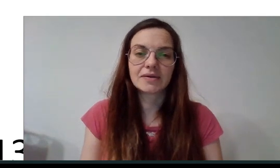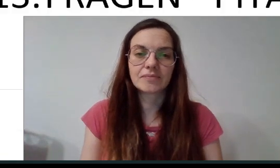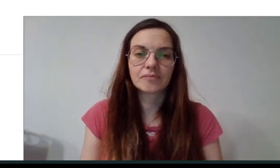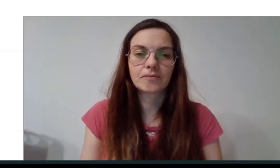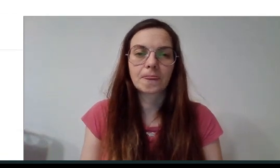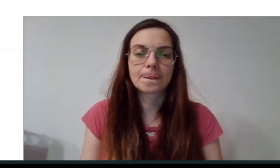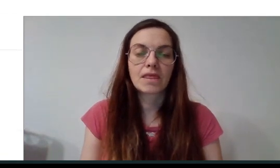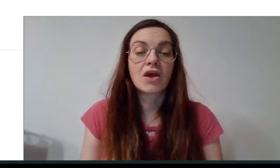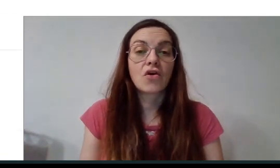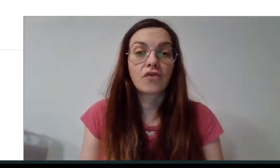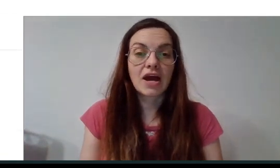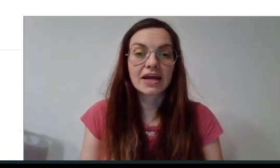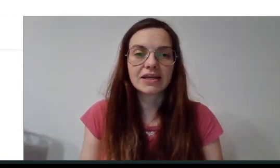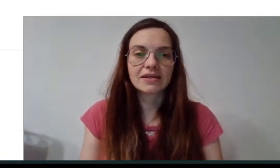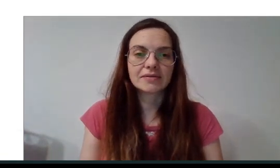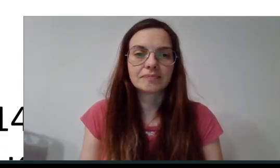Fragen.